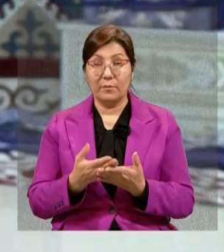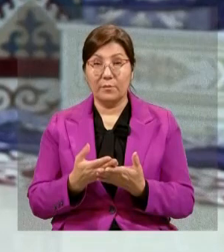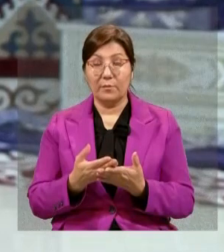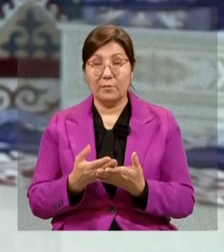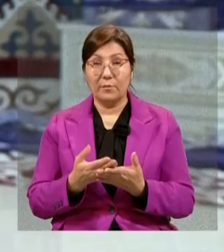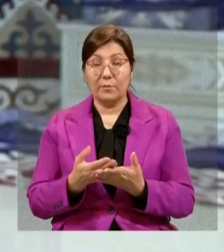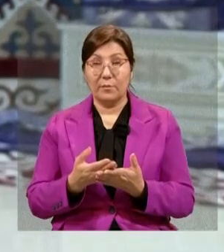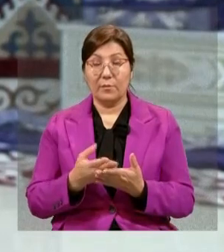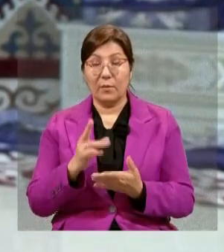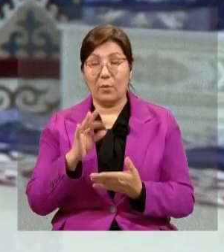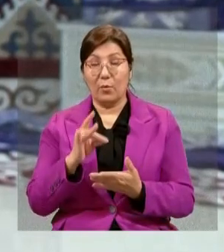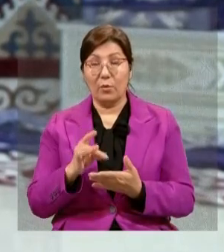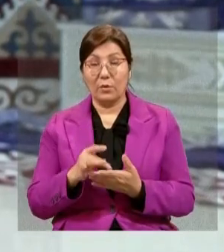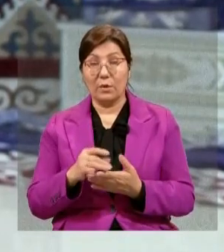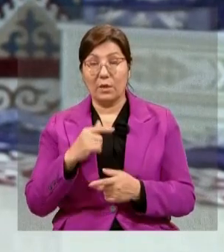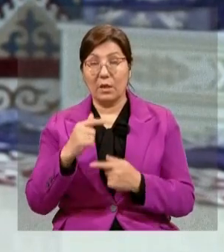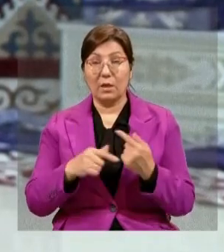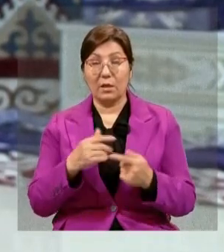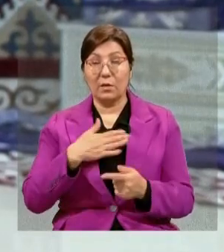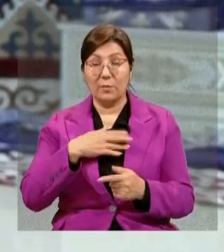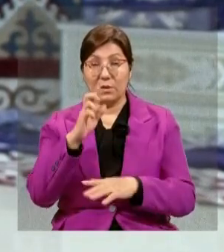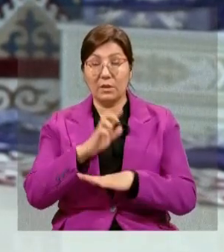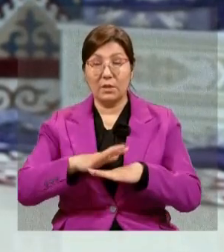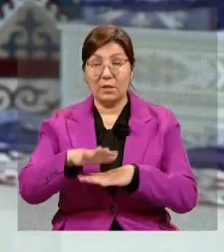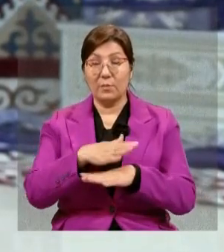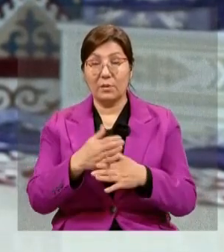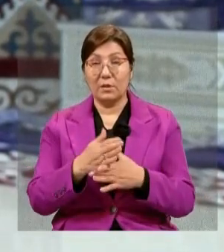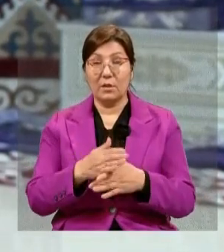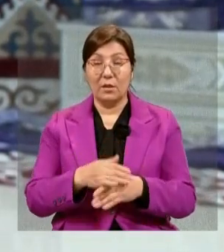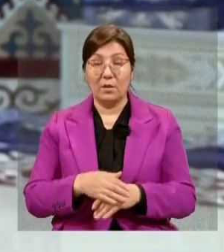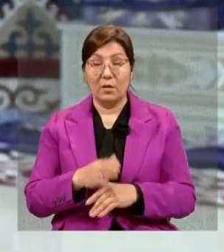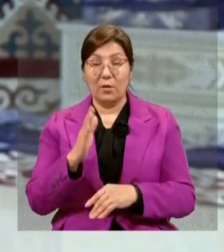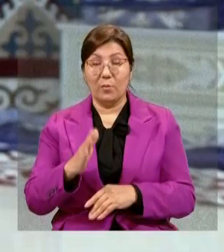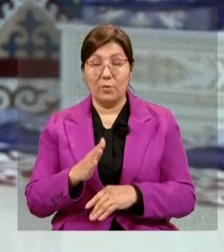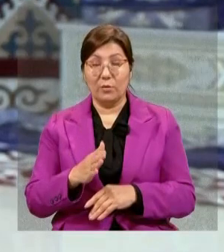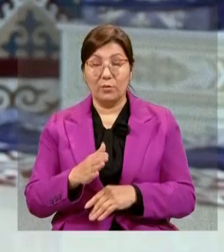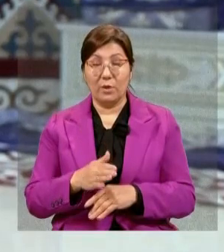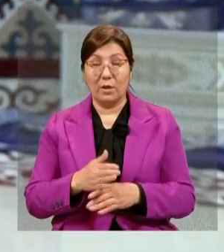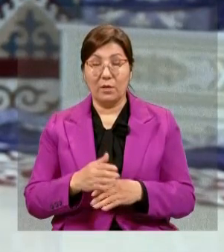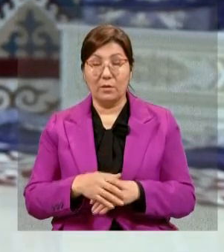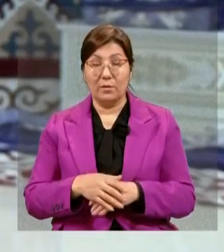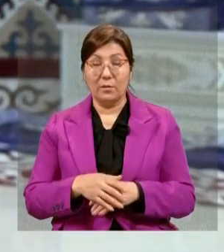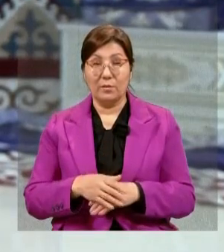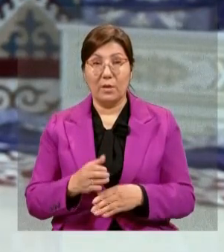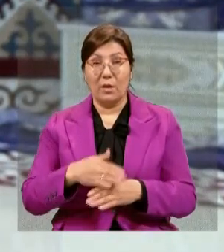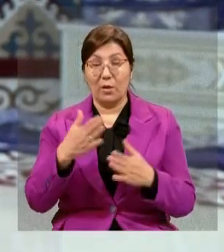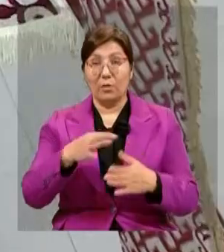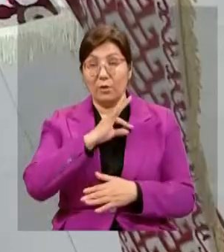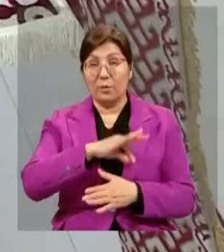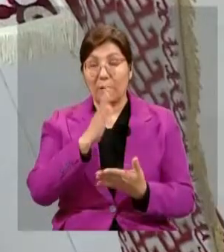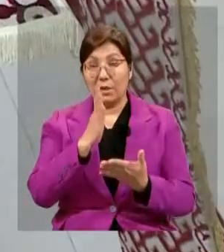дүниелердің ол қоры әрі қарай да біздің елімізде болуына қол жетімділігіне үлкен пайдасы